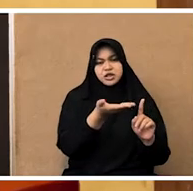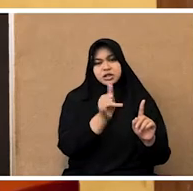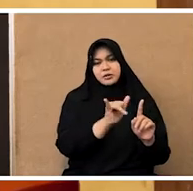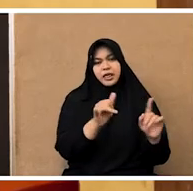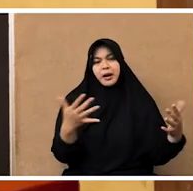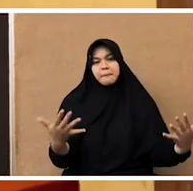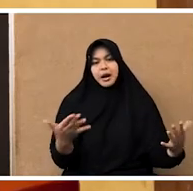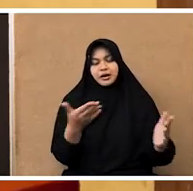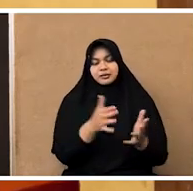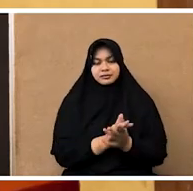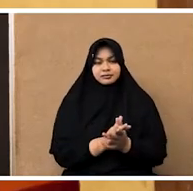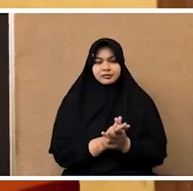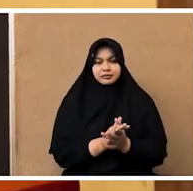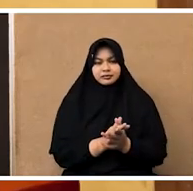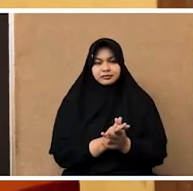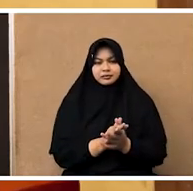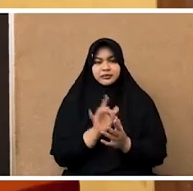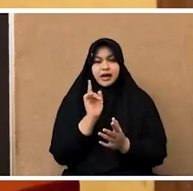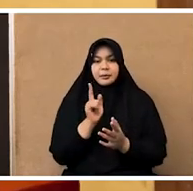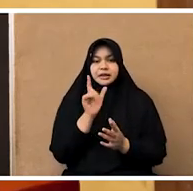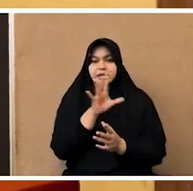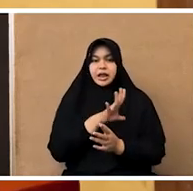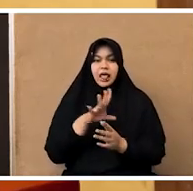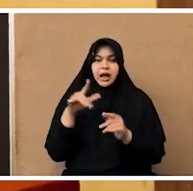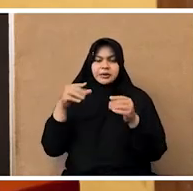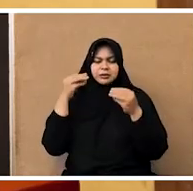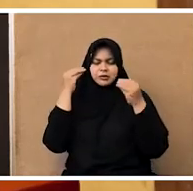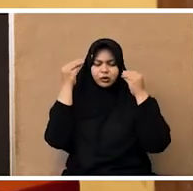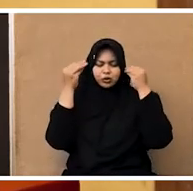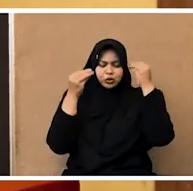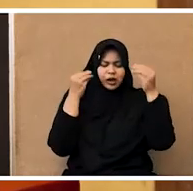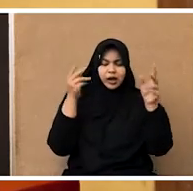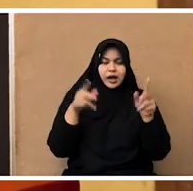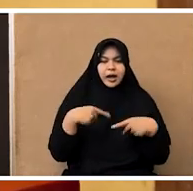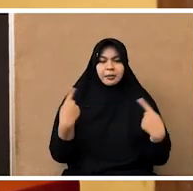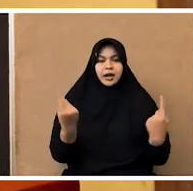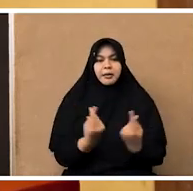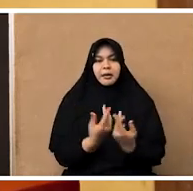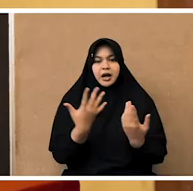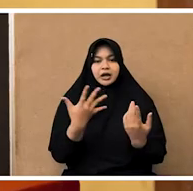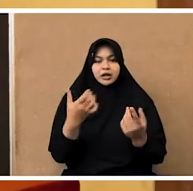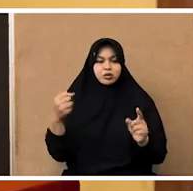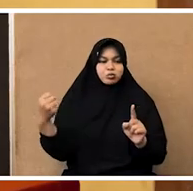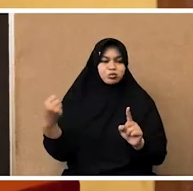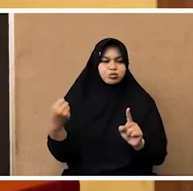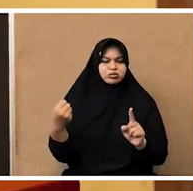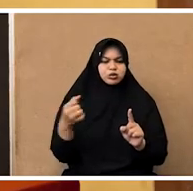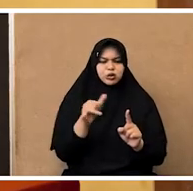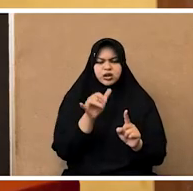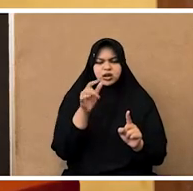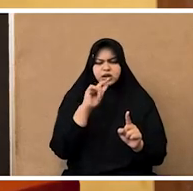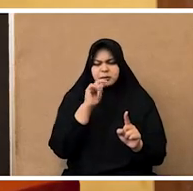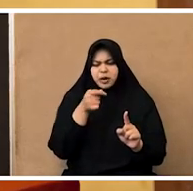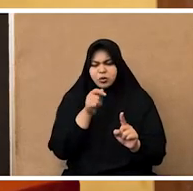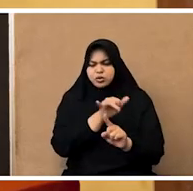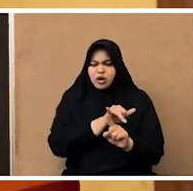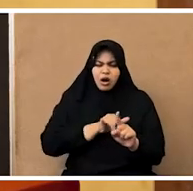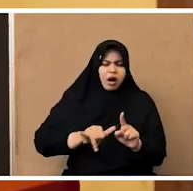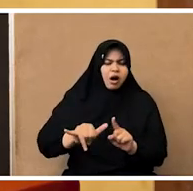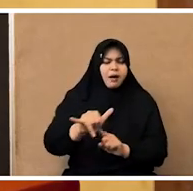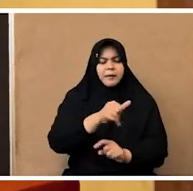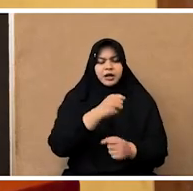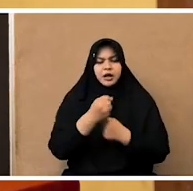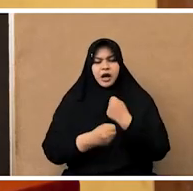menurut kami ya karena selama ini kebingungan kami itu hanya dipukul rata ketika mereka melakukan tindakan